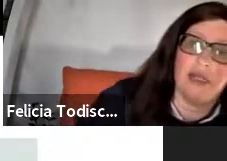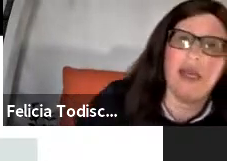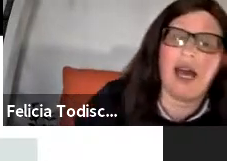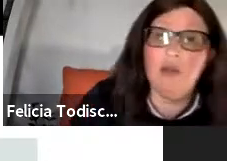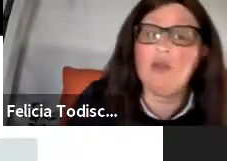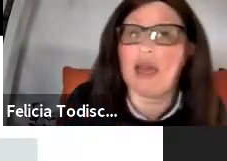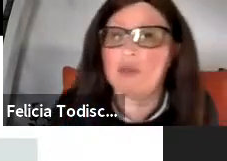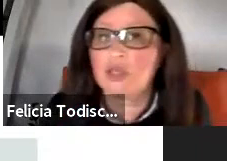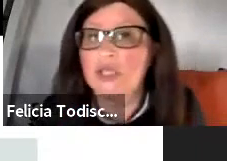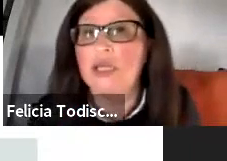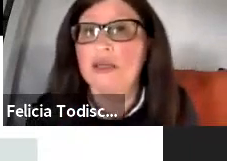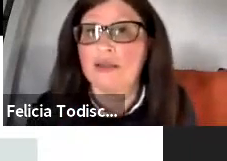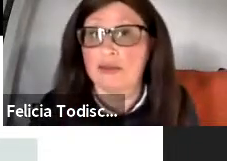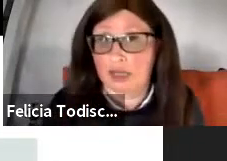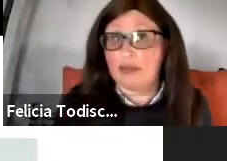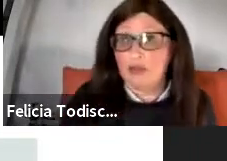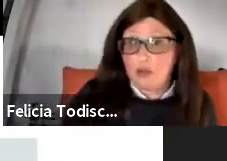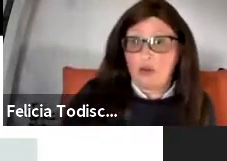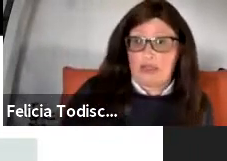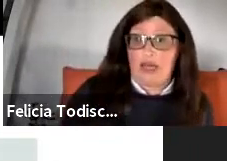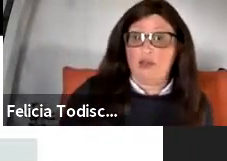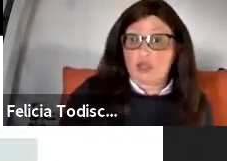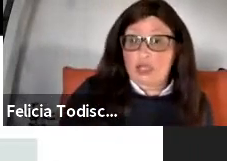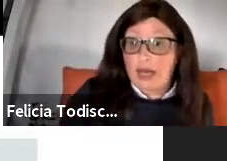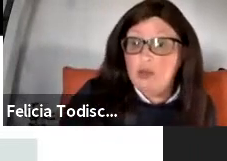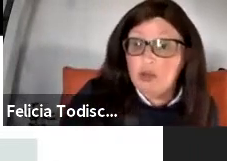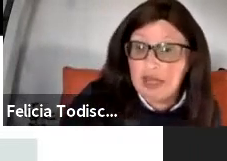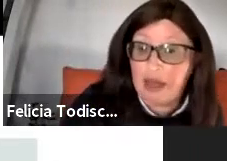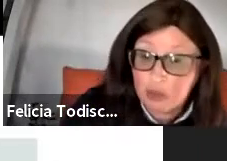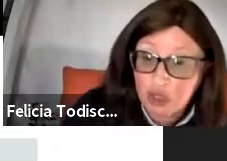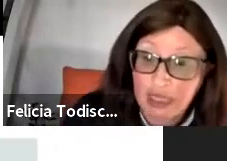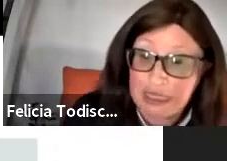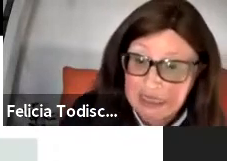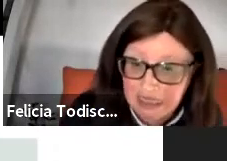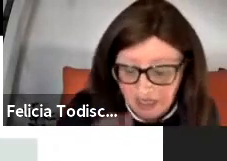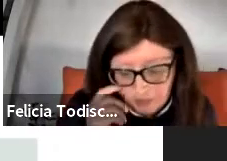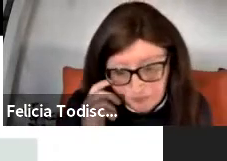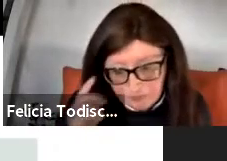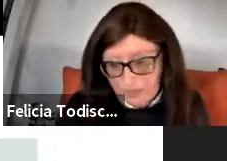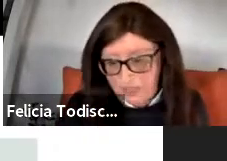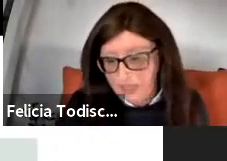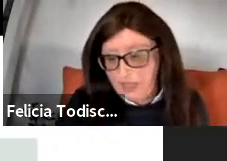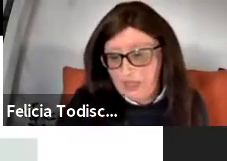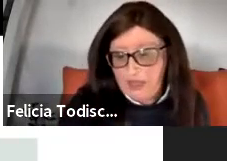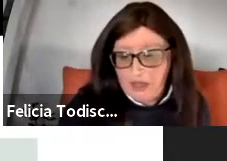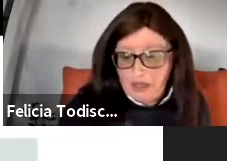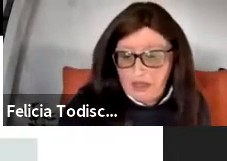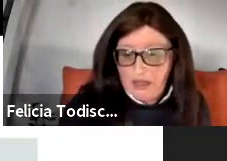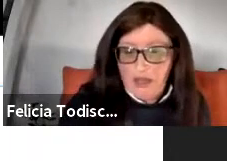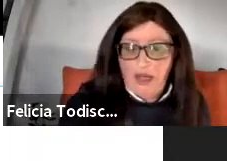lo ripeti. Aiutiamoci tra di noi, aiutiamoci insieme.